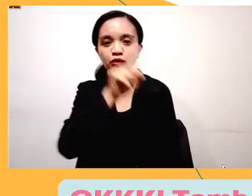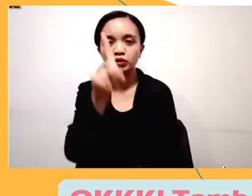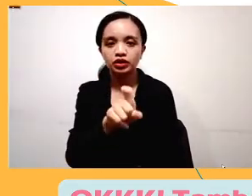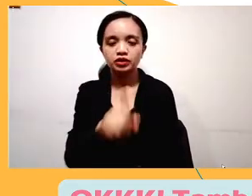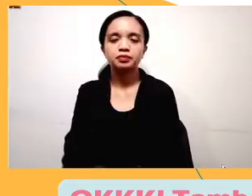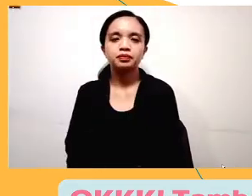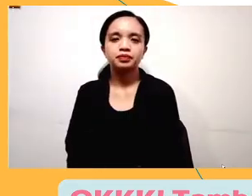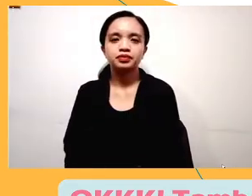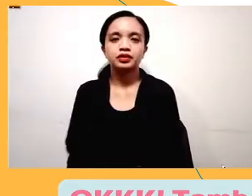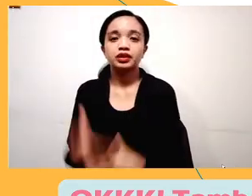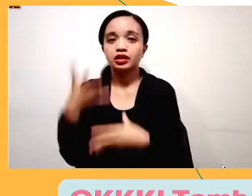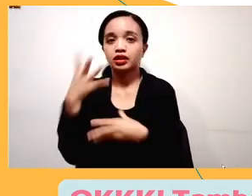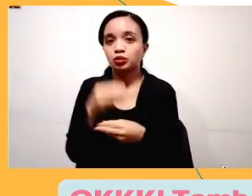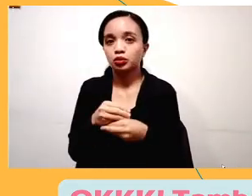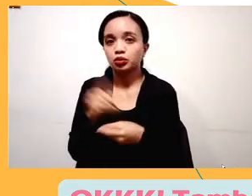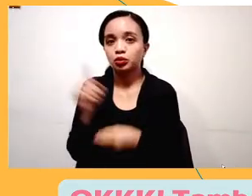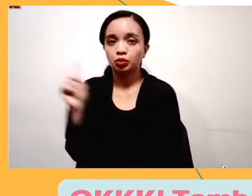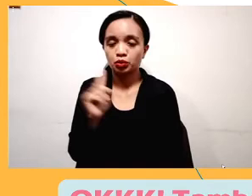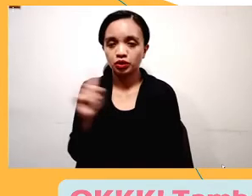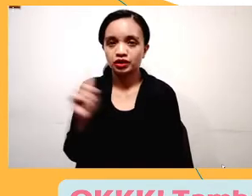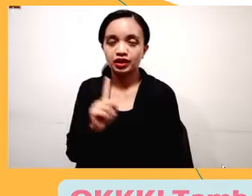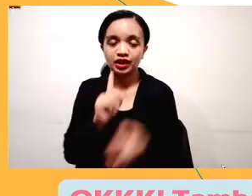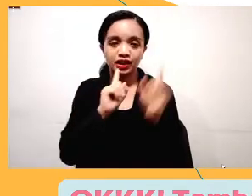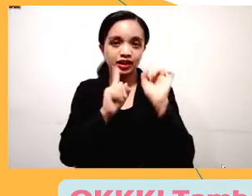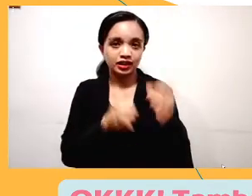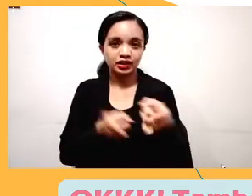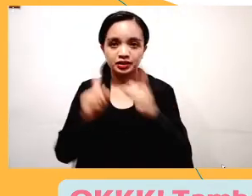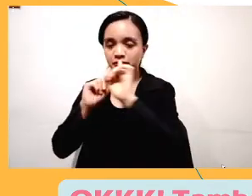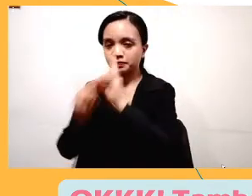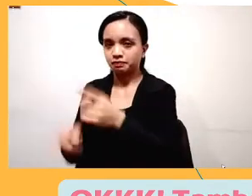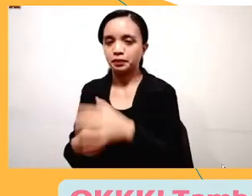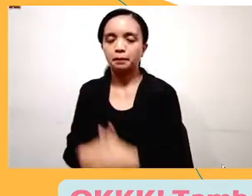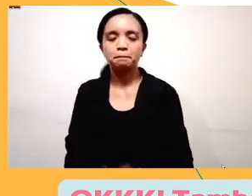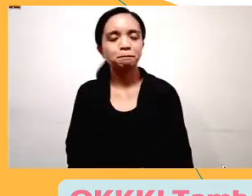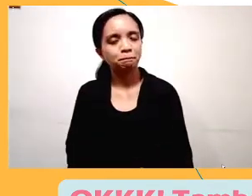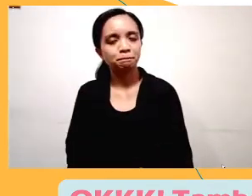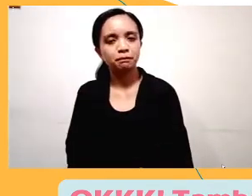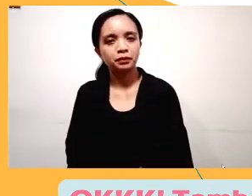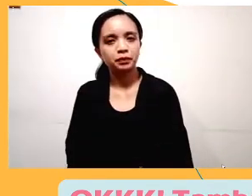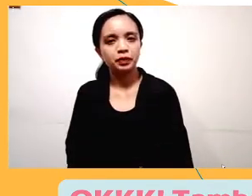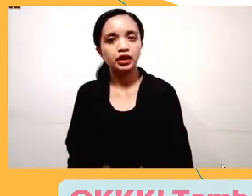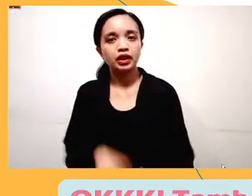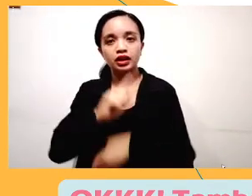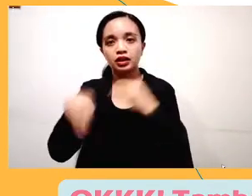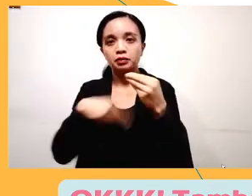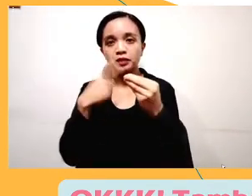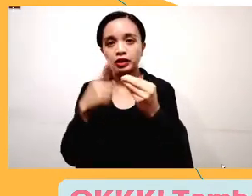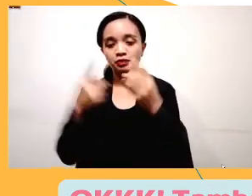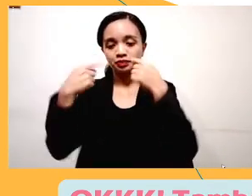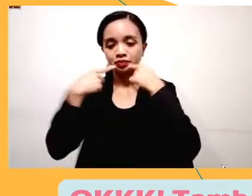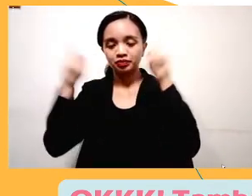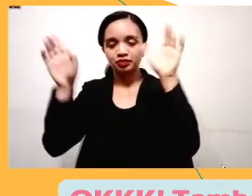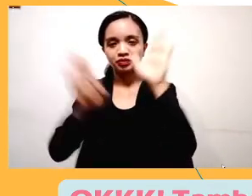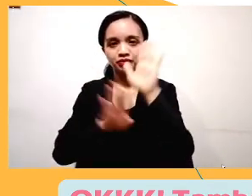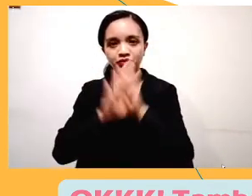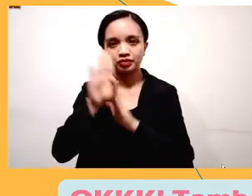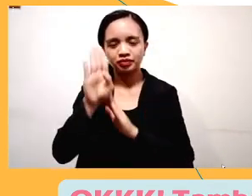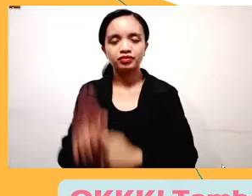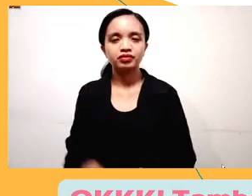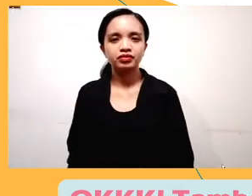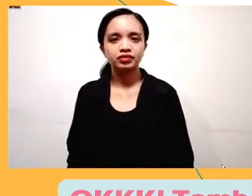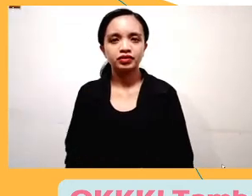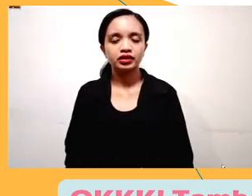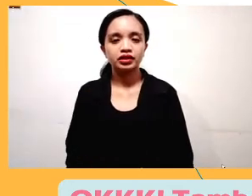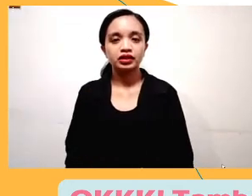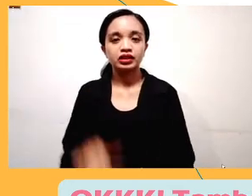ko yung mga sagot ng ating mga mentors. Yung tungkol sa pag-unlad, ano, natatapos ba